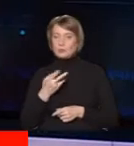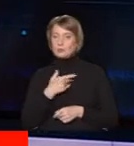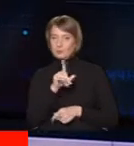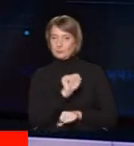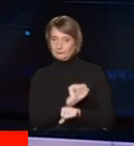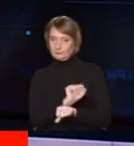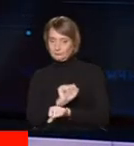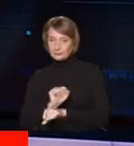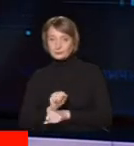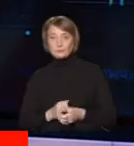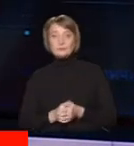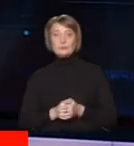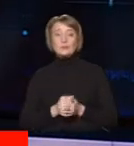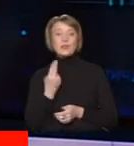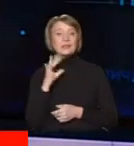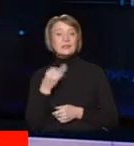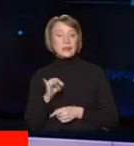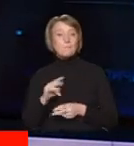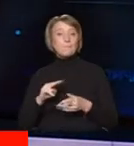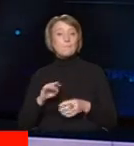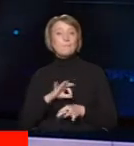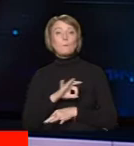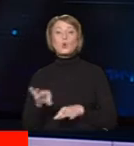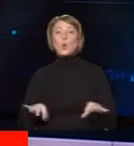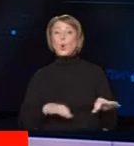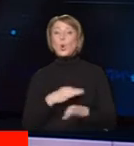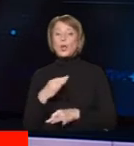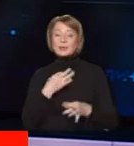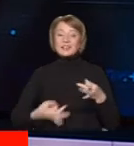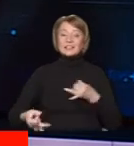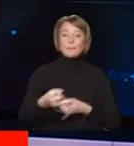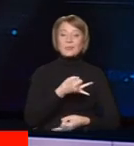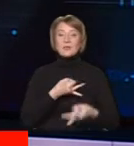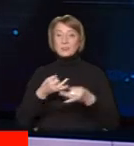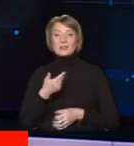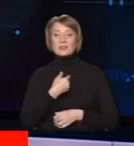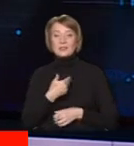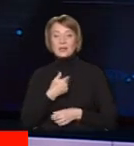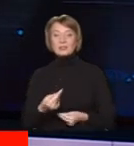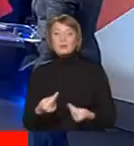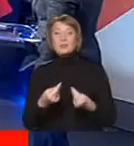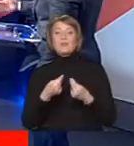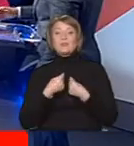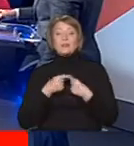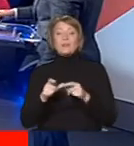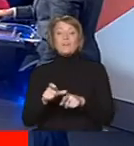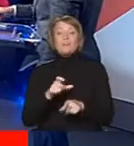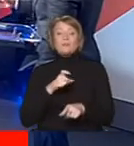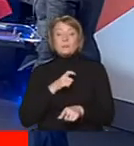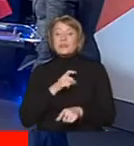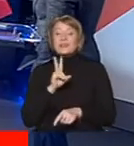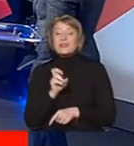що це проєкт співбесід. Я б хотів, щоб ви дали відповідь не так, як було, а як ви це вирішите. Тому що